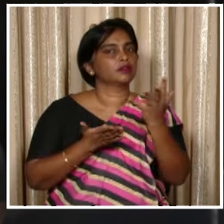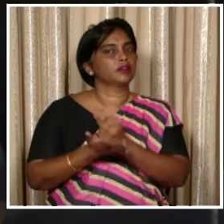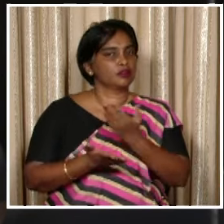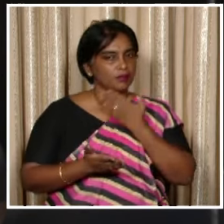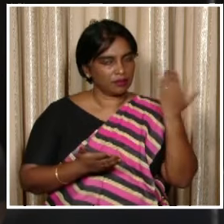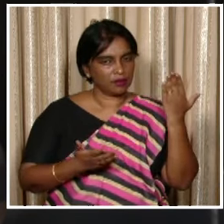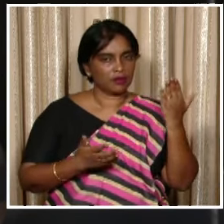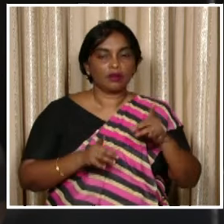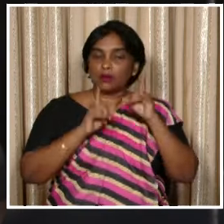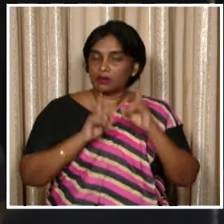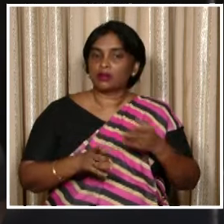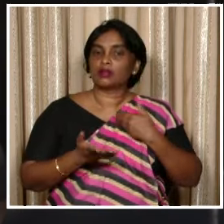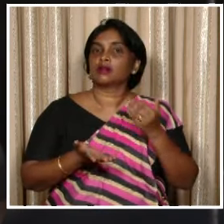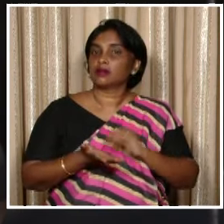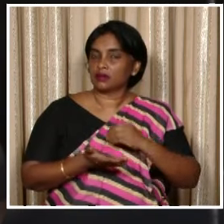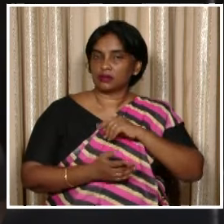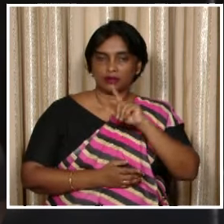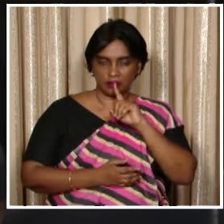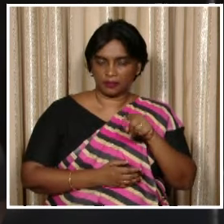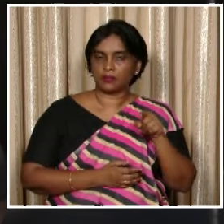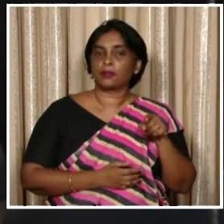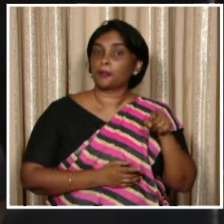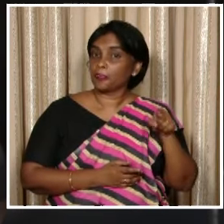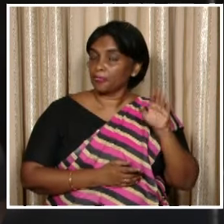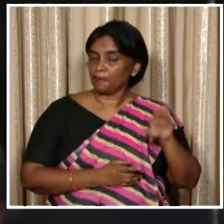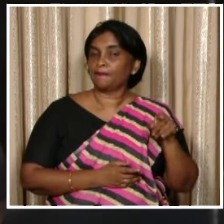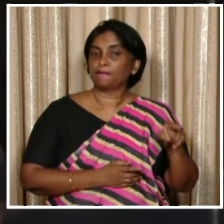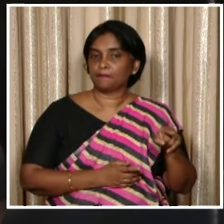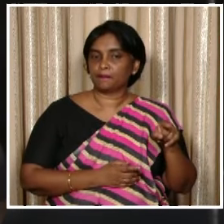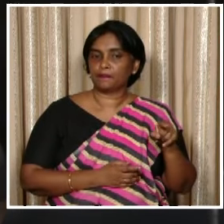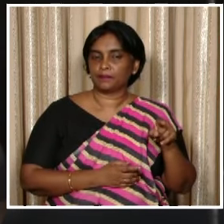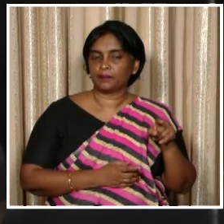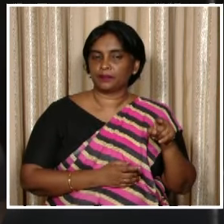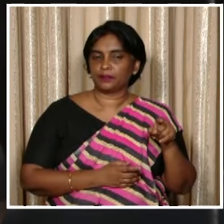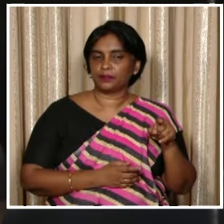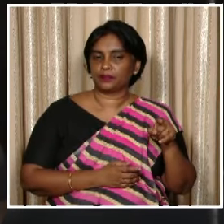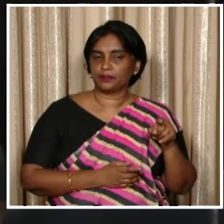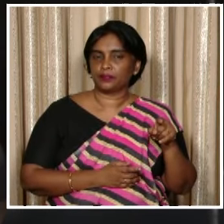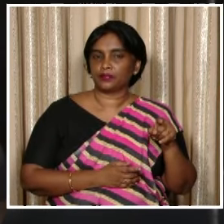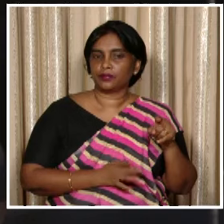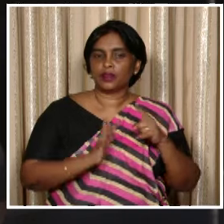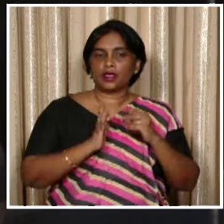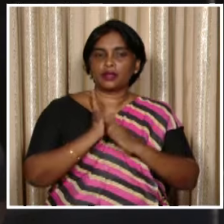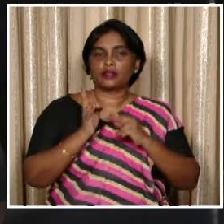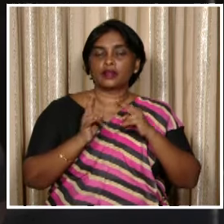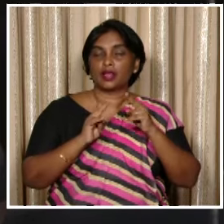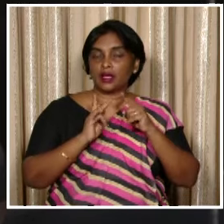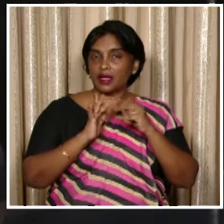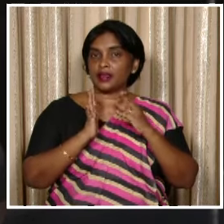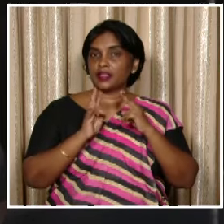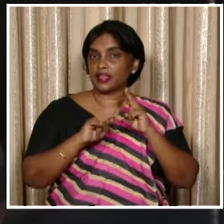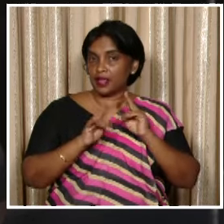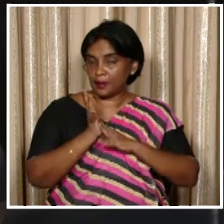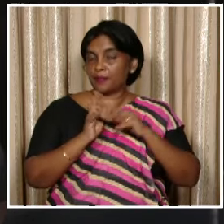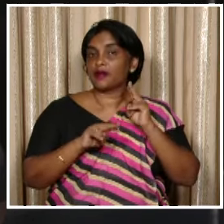හැකි. එතකොට මම නැවතත් කියන්නම් මේක තියෙන්නේ based on the recent IMF TA මේ තියෙන්නේ මේ